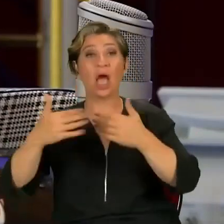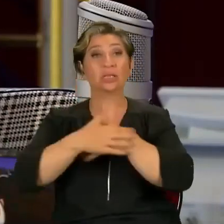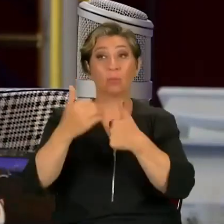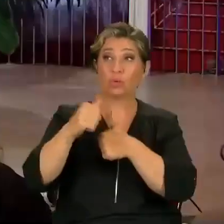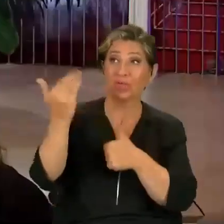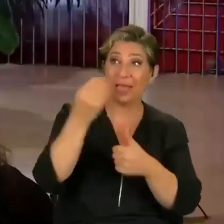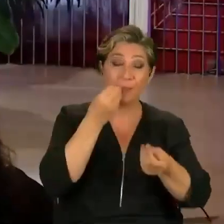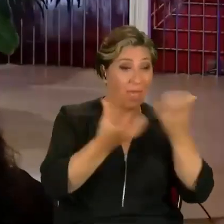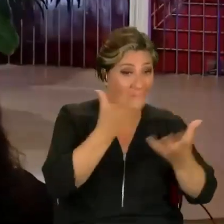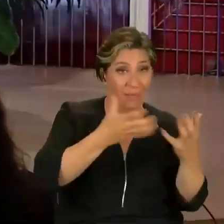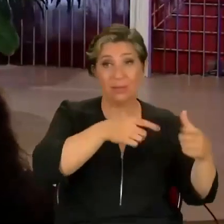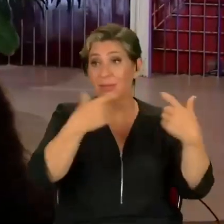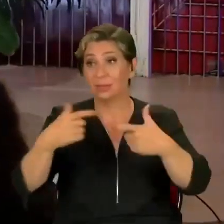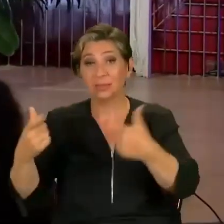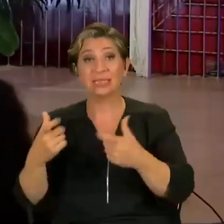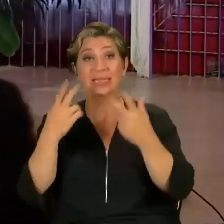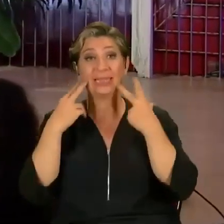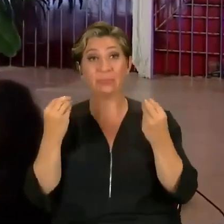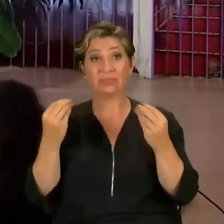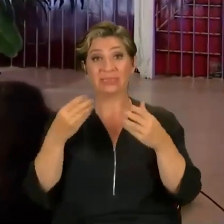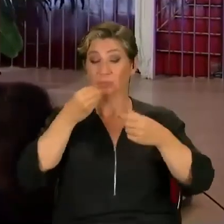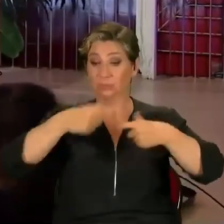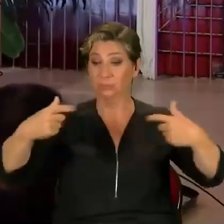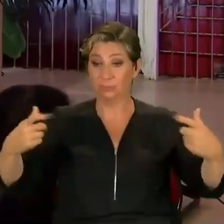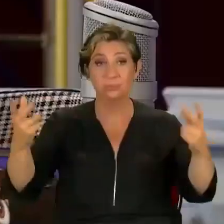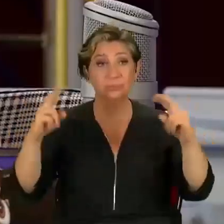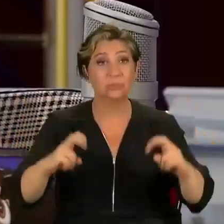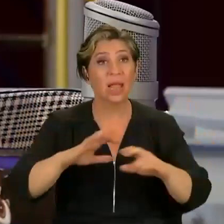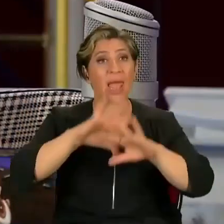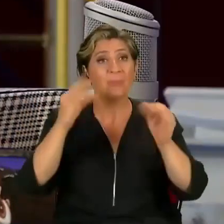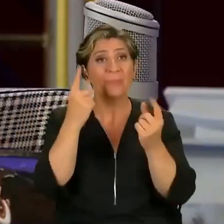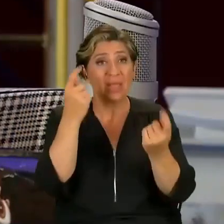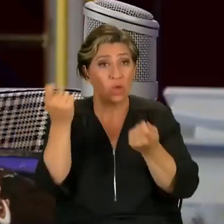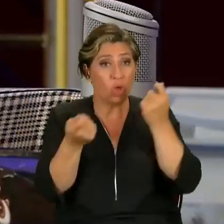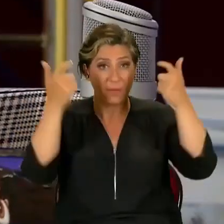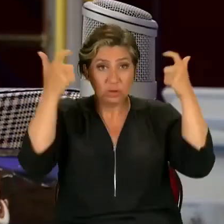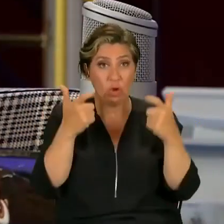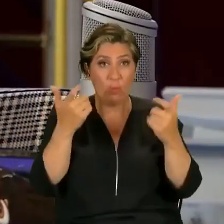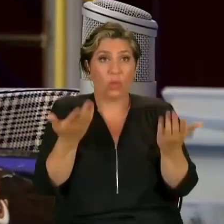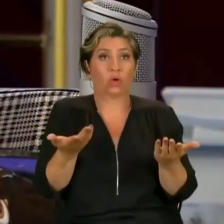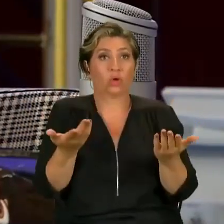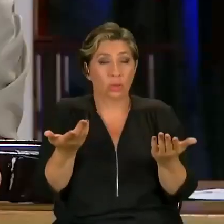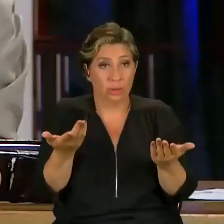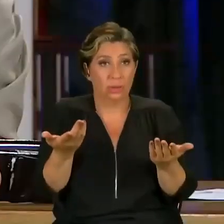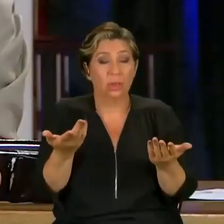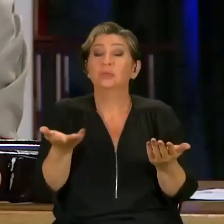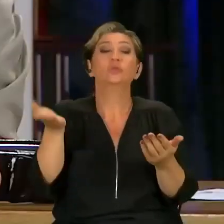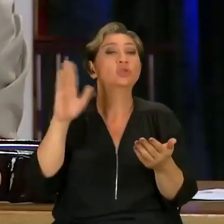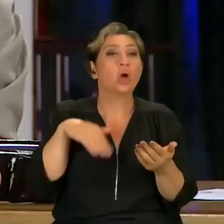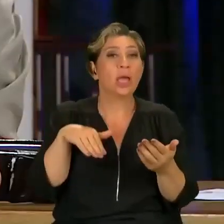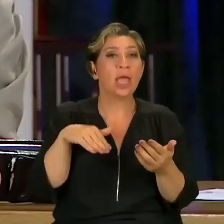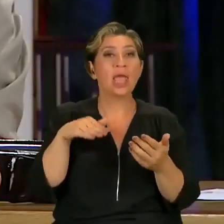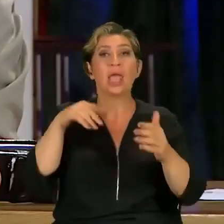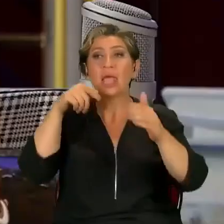akşam kocası geldiği, onu temiz bir eve, iyi bir sofraya oturtması, hepsi bir görev aslında. Evet. Değil mi?